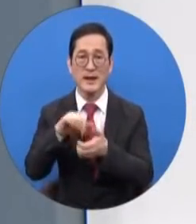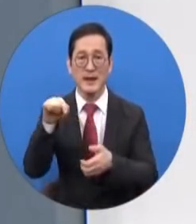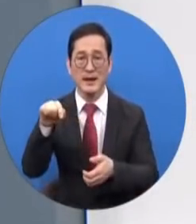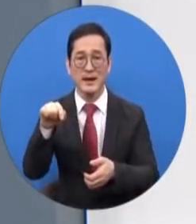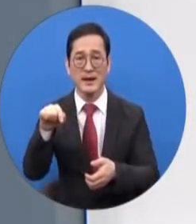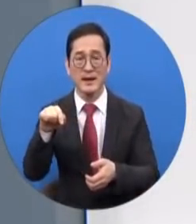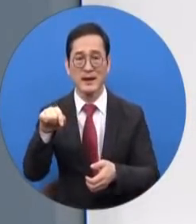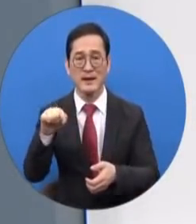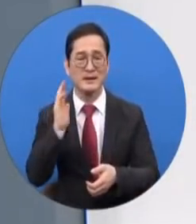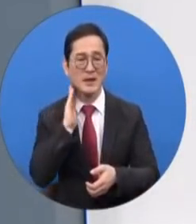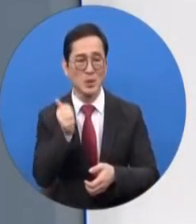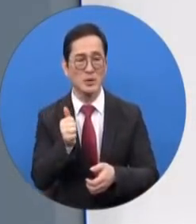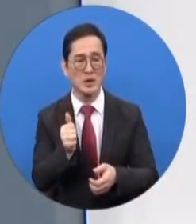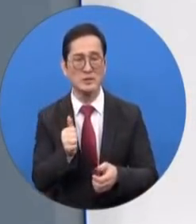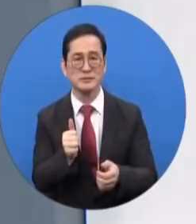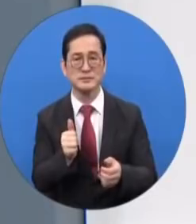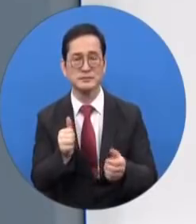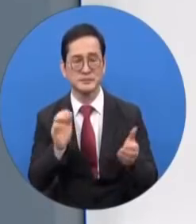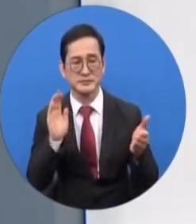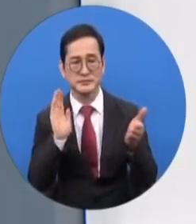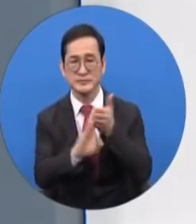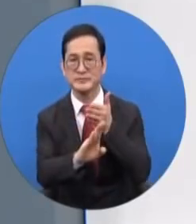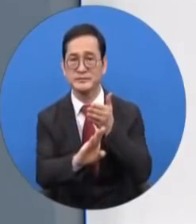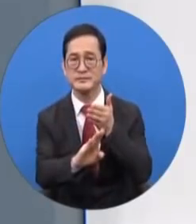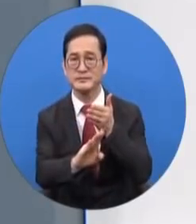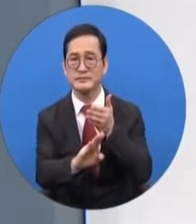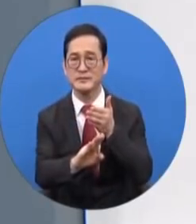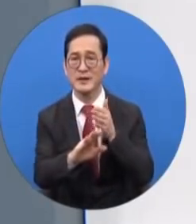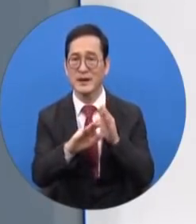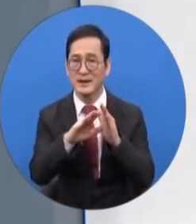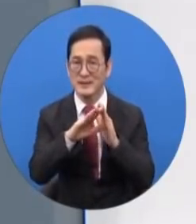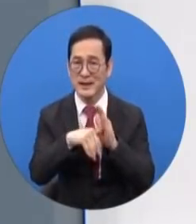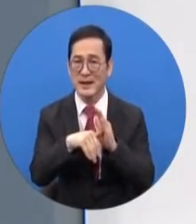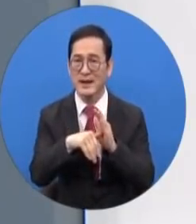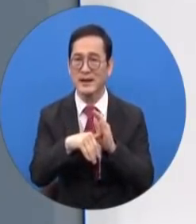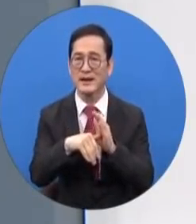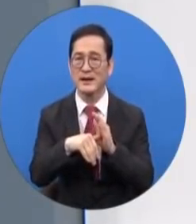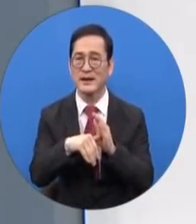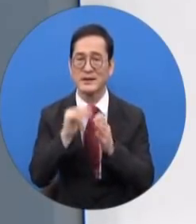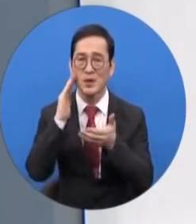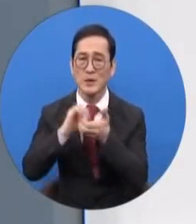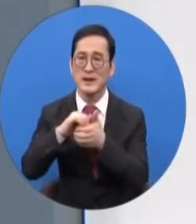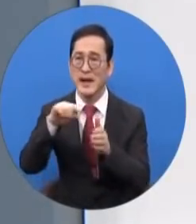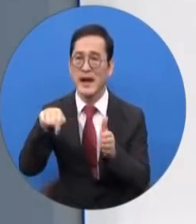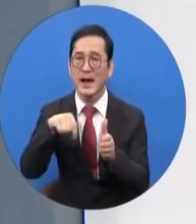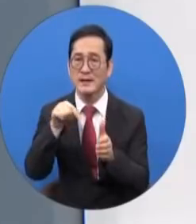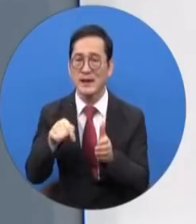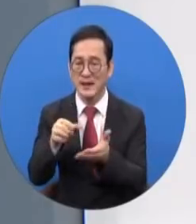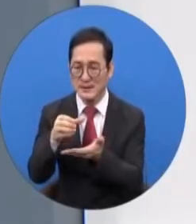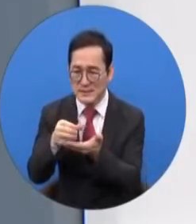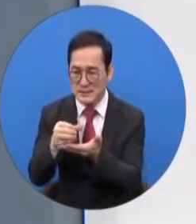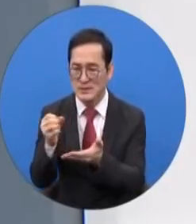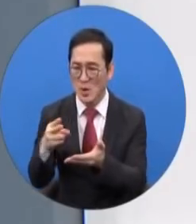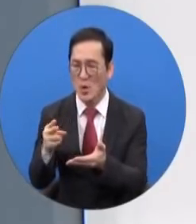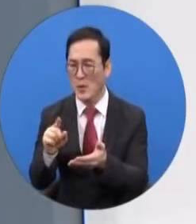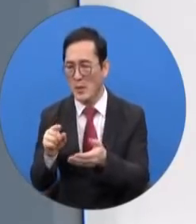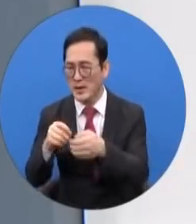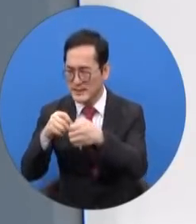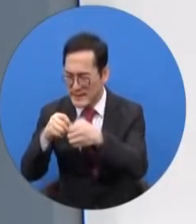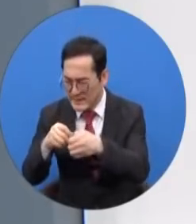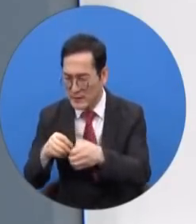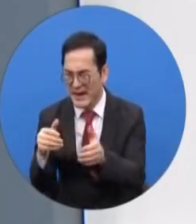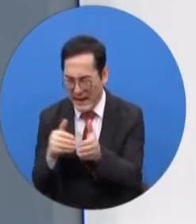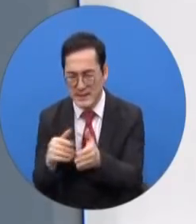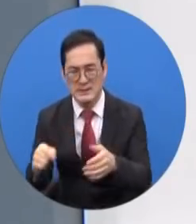교체 이행기에는 심지어는 관저에서 쓰는 그릇 뭐 커튼 같은 것도 협의한다고요. 예. 대통령과